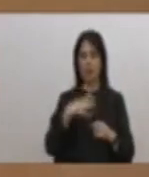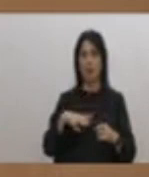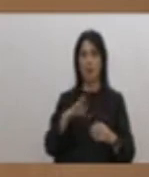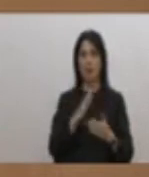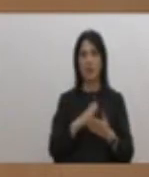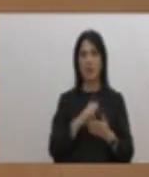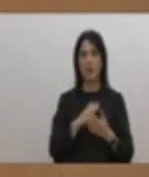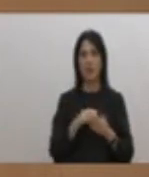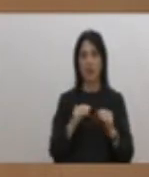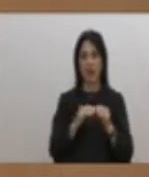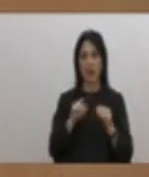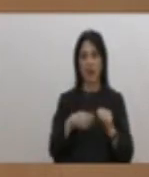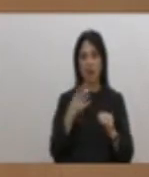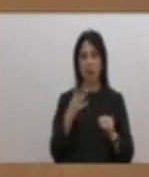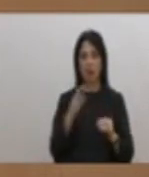აქვს